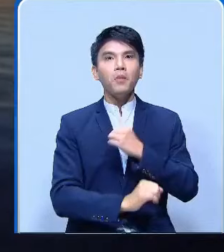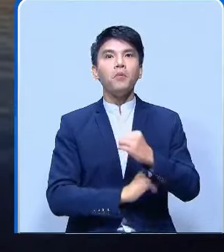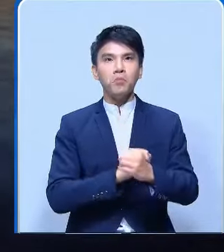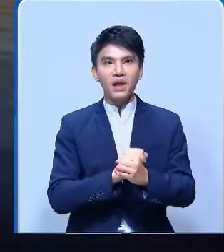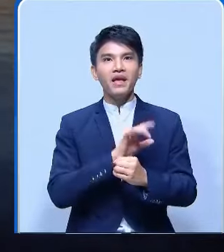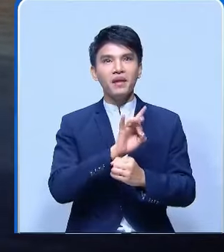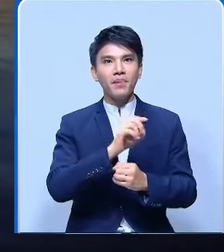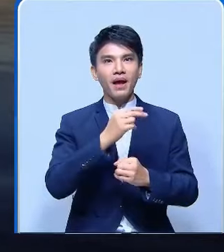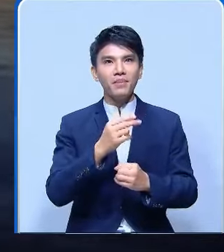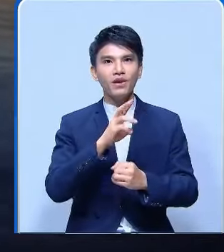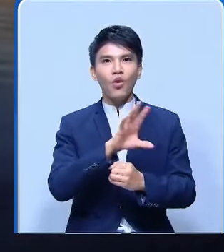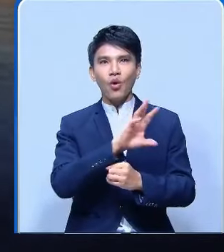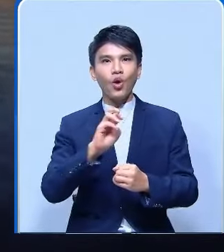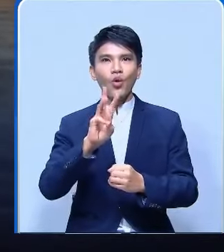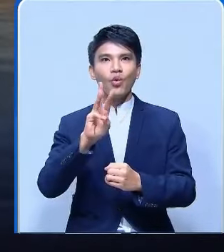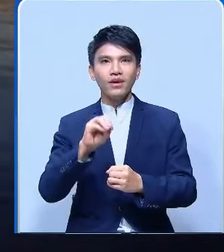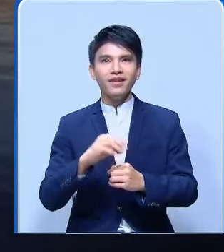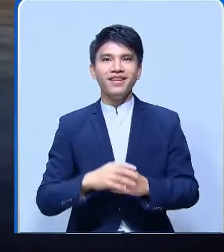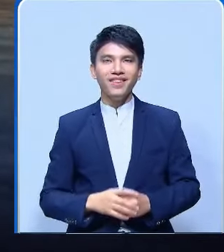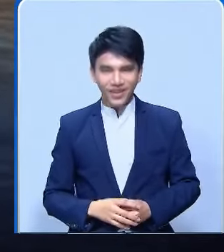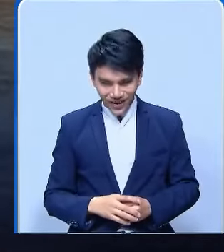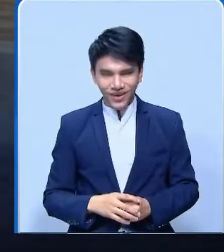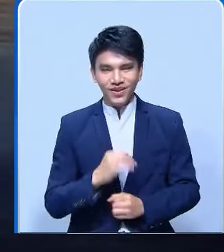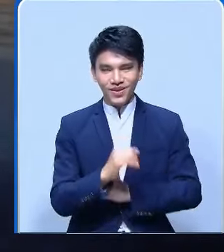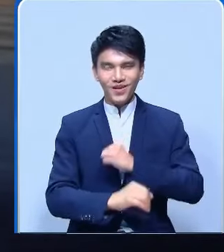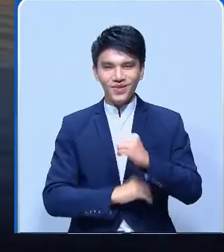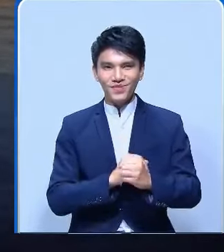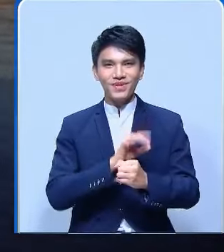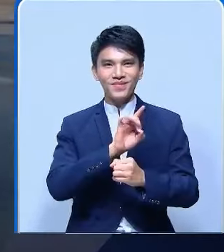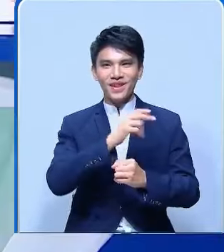8,660 ปีข้างหน้าค่ะ โอ้80,000กว่าปีต้องรีบดูแล้ว